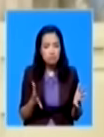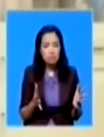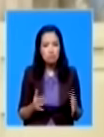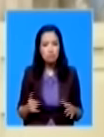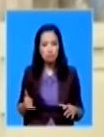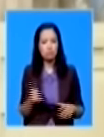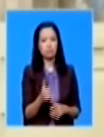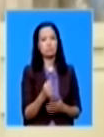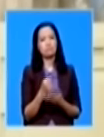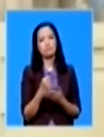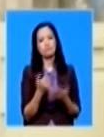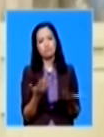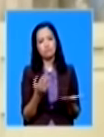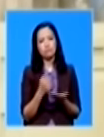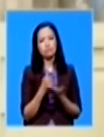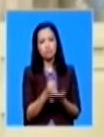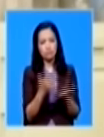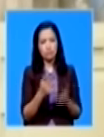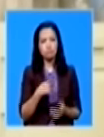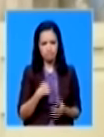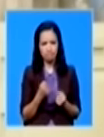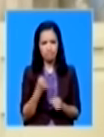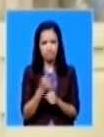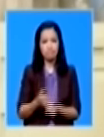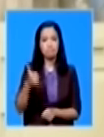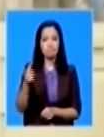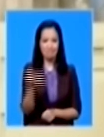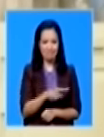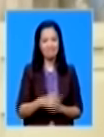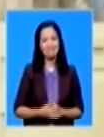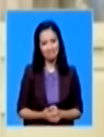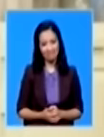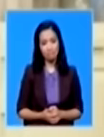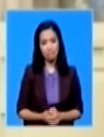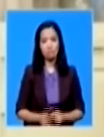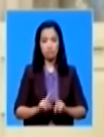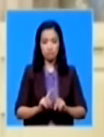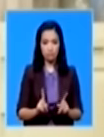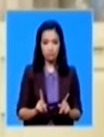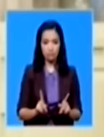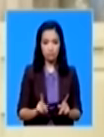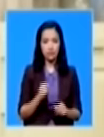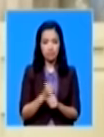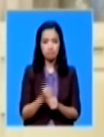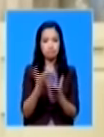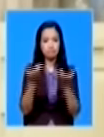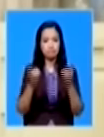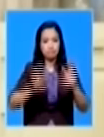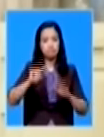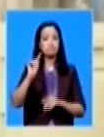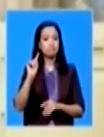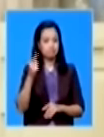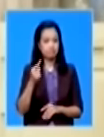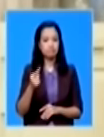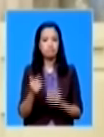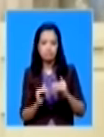เสียไปหรอกผมทำมันในสิ่งที่มันดีกว่าแต่ละผิดหลักการประชาธิปไตยแต่มันเป็นการสร้างประชาธิปไตยใหม่ขึ้นมาให้มันเป็นส